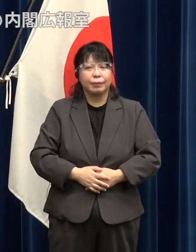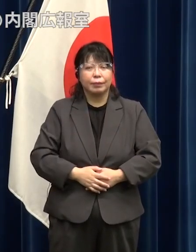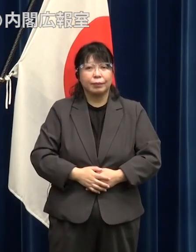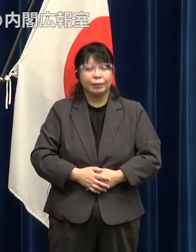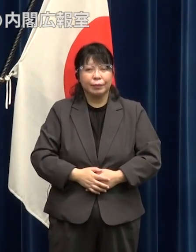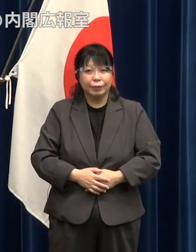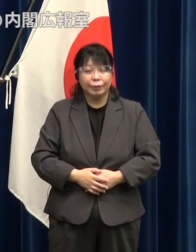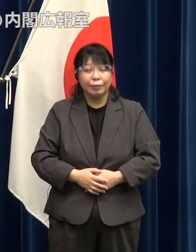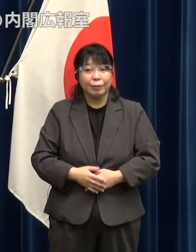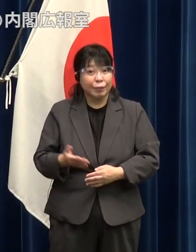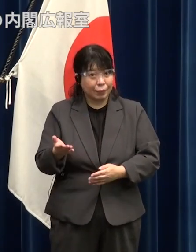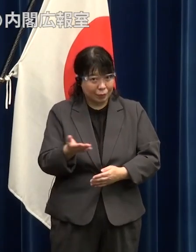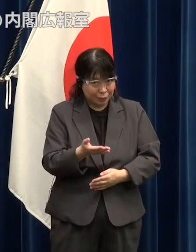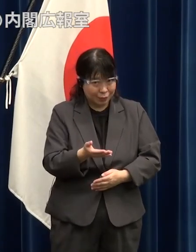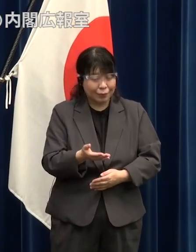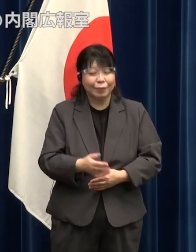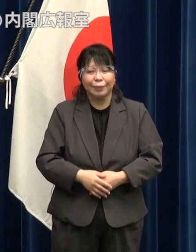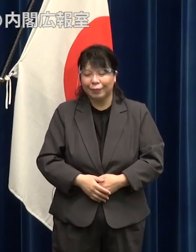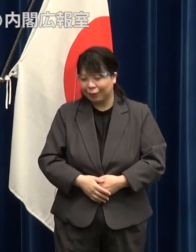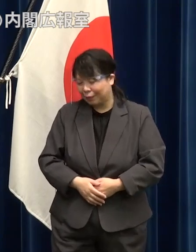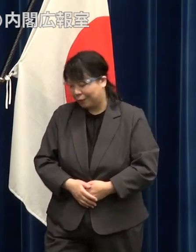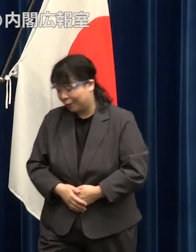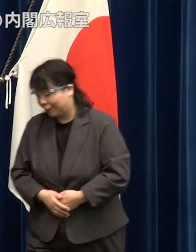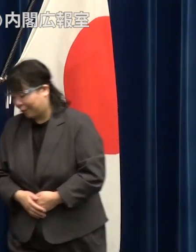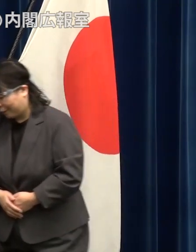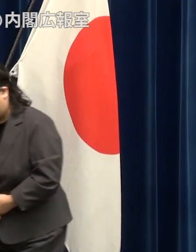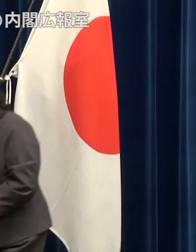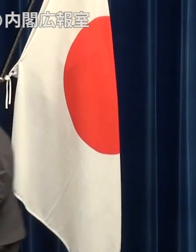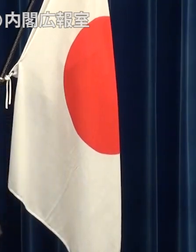では最後にテレビ東京篠原さん。